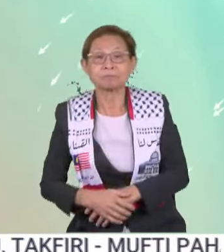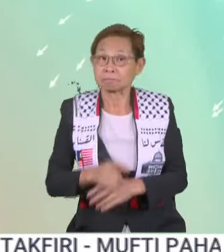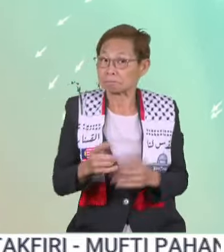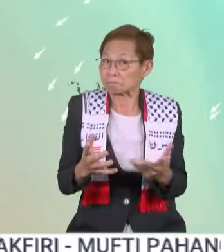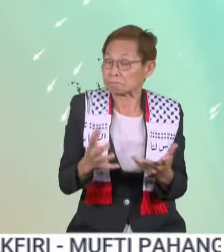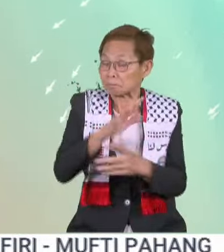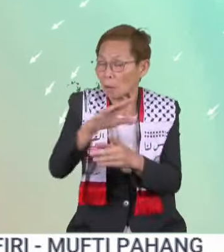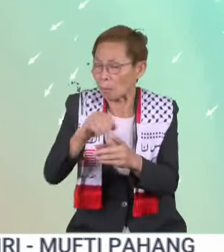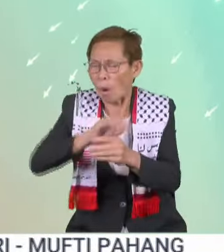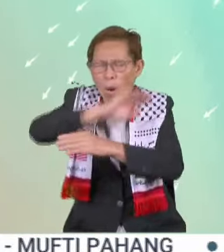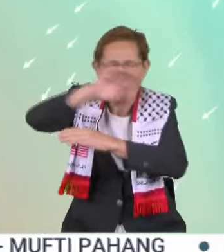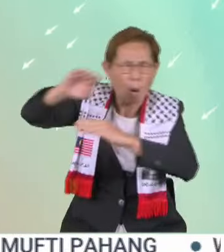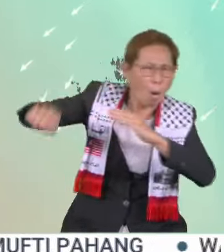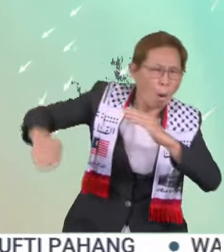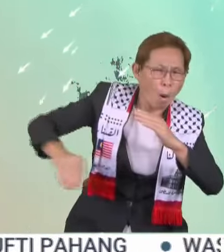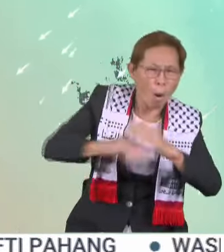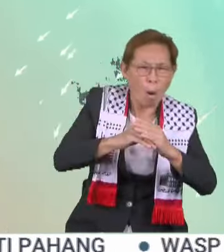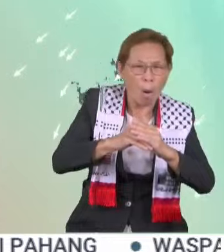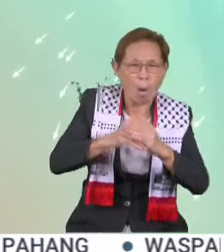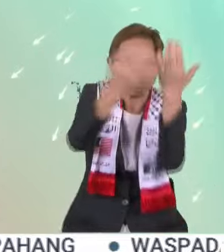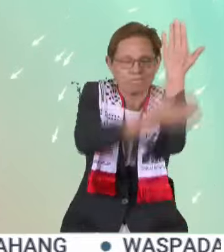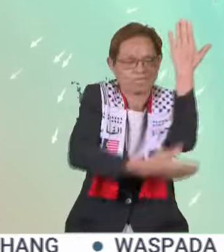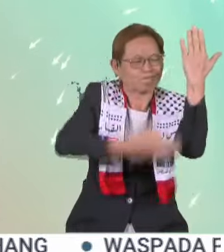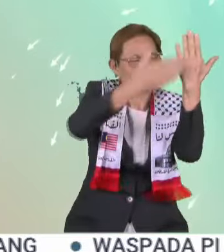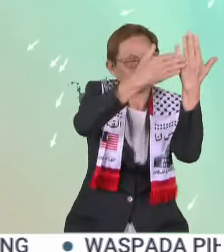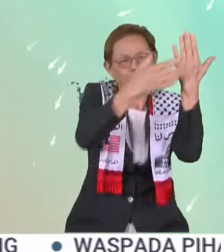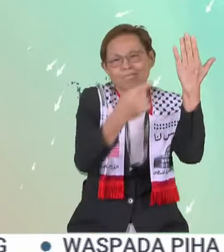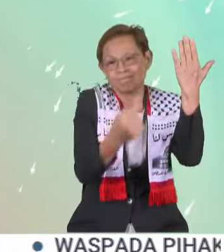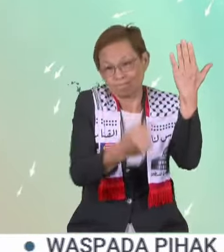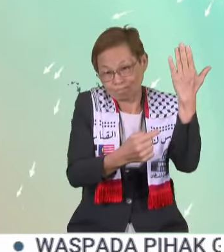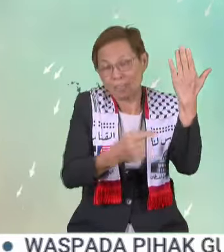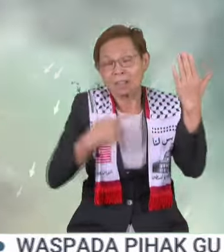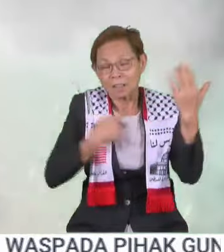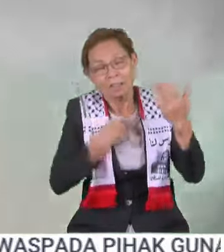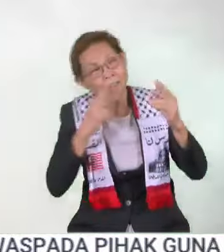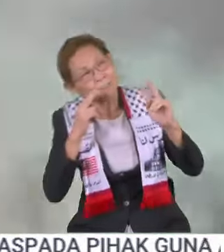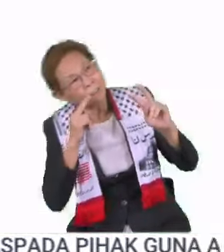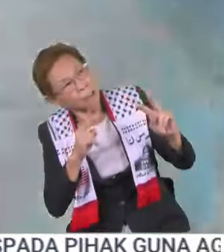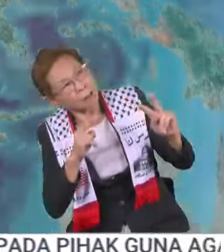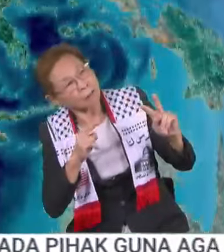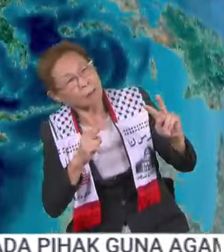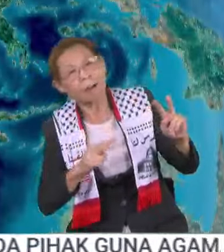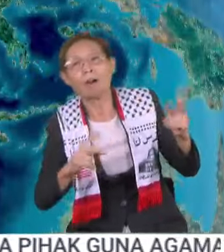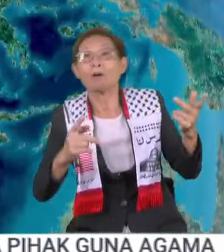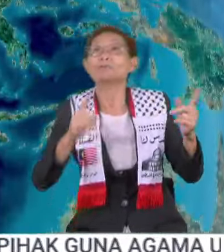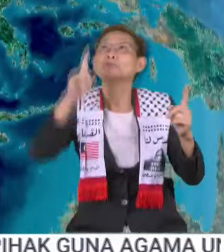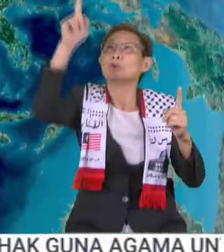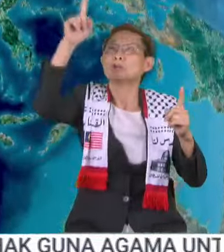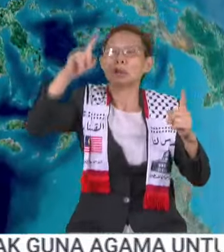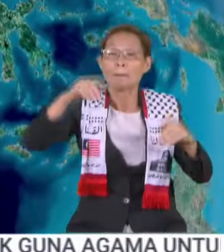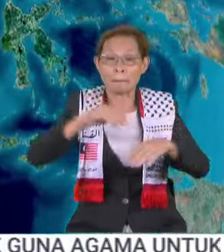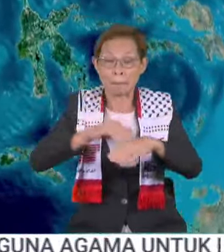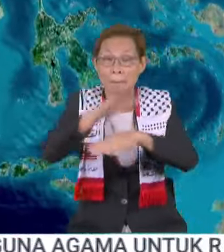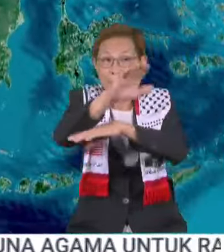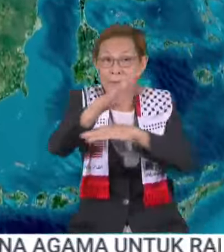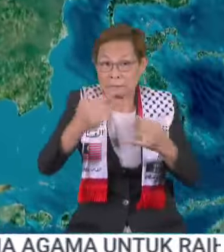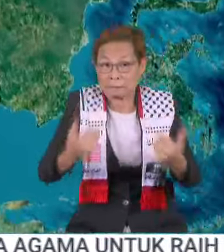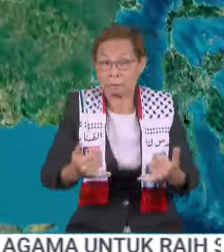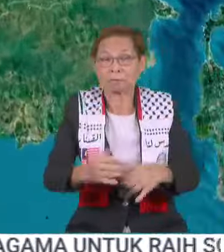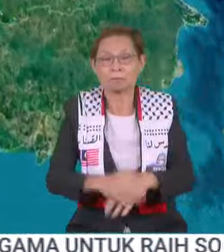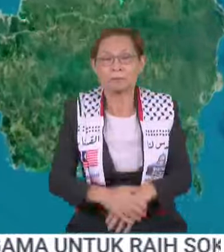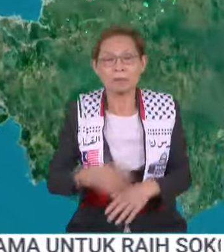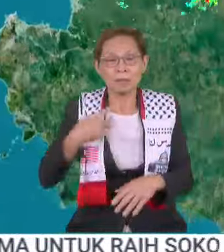ini meliputi di hampir keseluruhan semenanjung Malaysia. Baik, seterusnya kita lihat pula kepada keadaan cuaca pada petang ini.